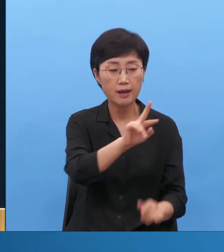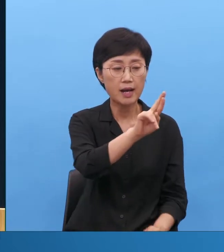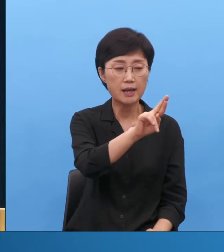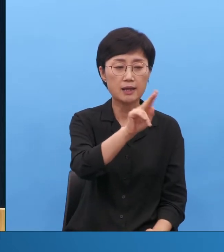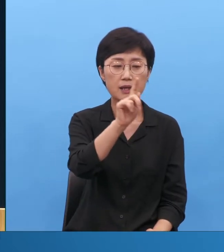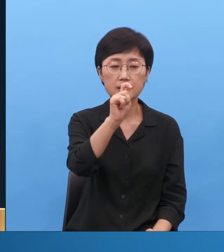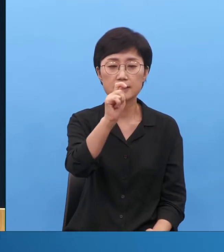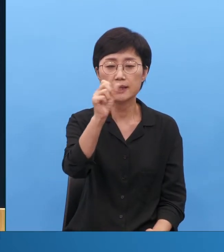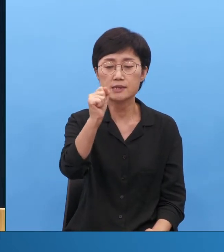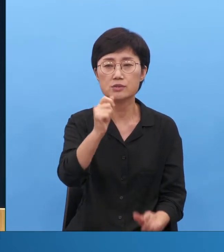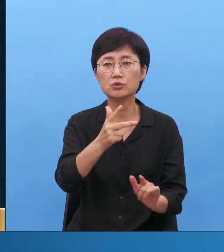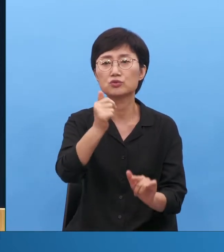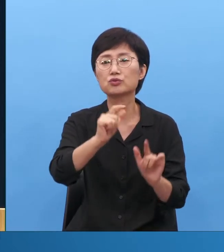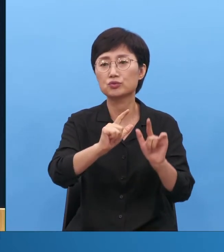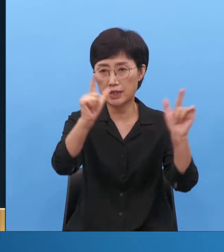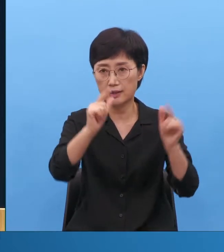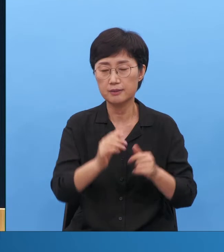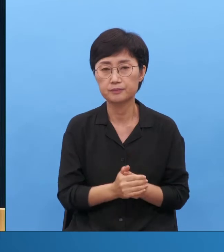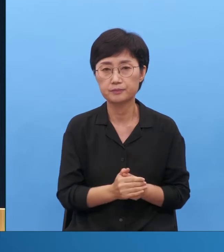commemorating RTS 쉽게 Lord's Day. 말하면